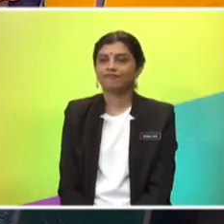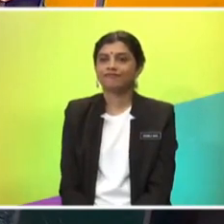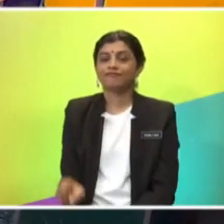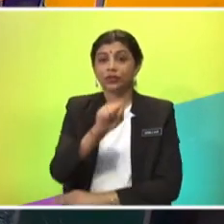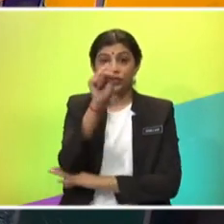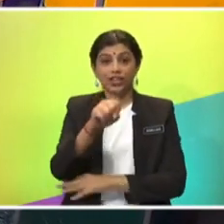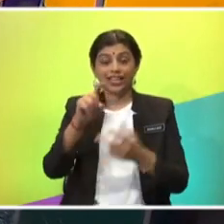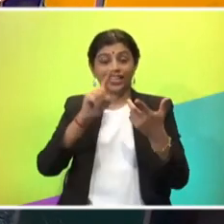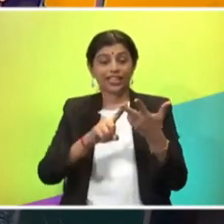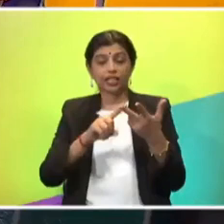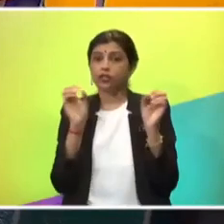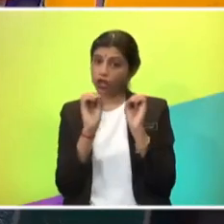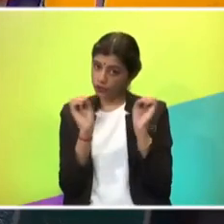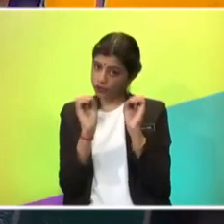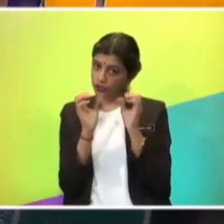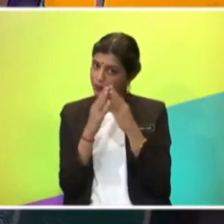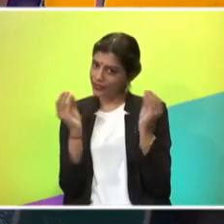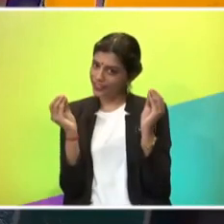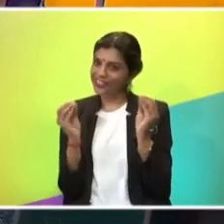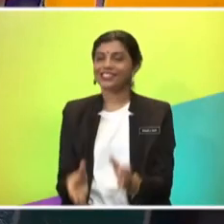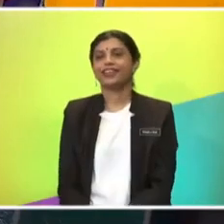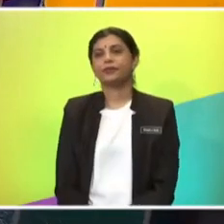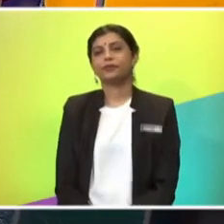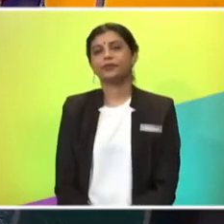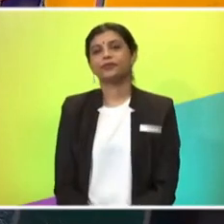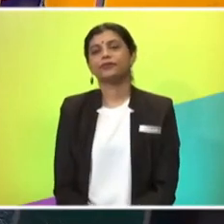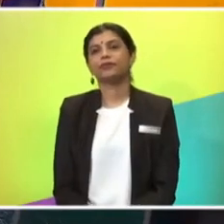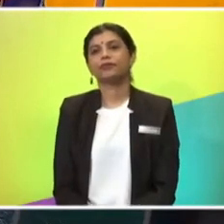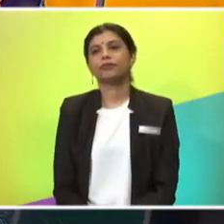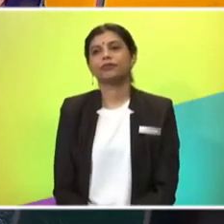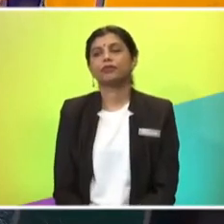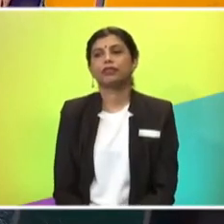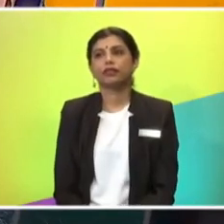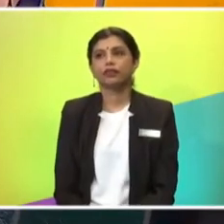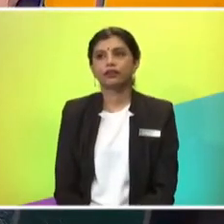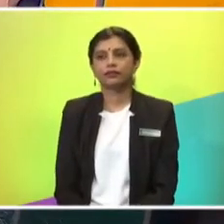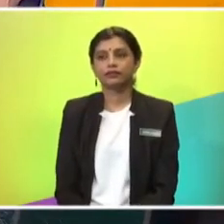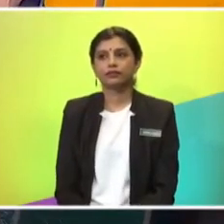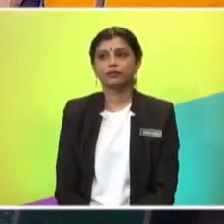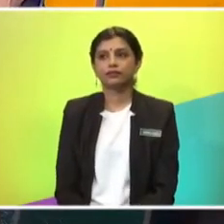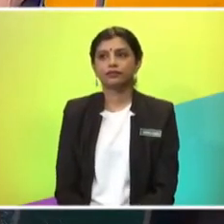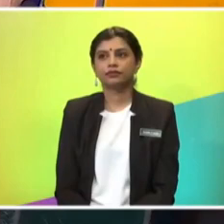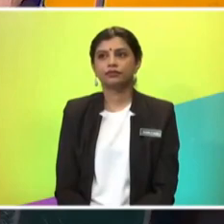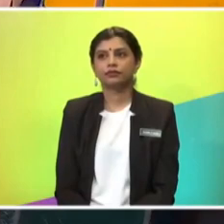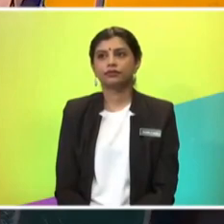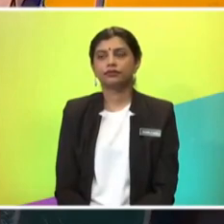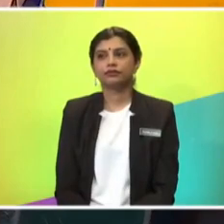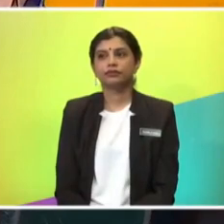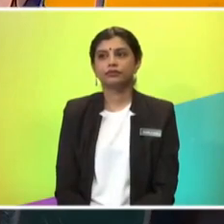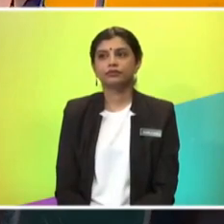Tak ada soalan ketiga. Simpan dulu. Simpan dulu. Cuma kita nak minta Abang Azhar kita